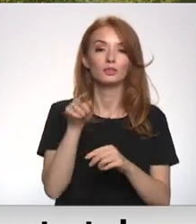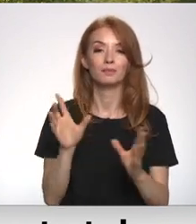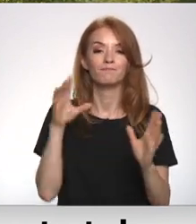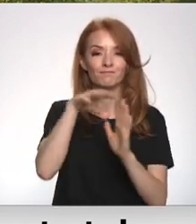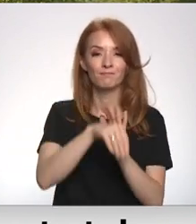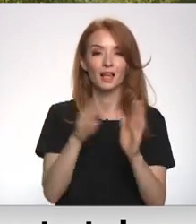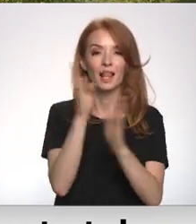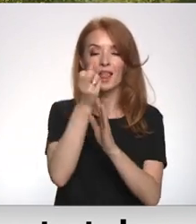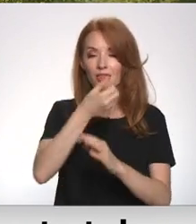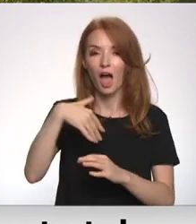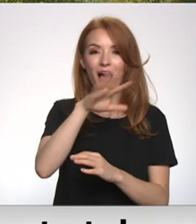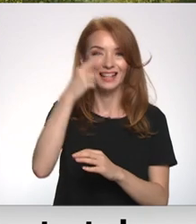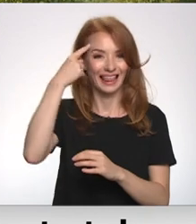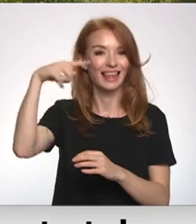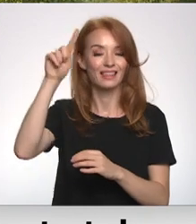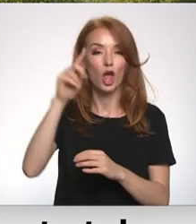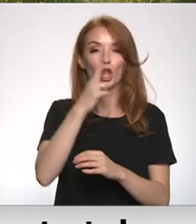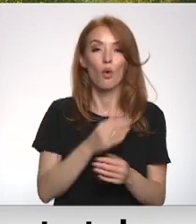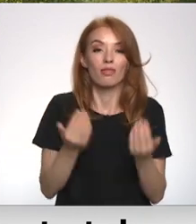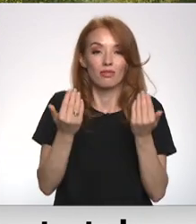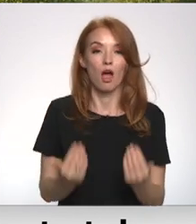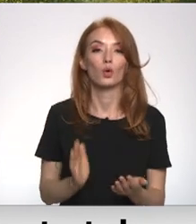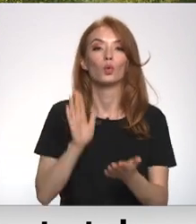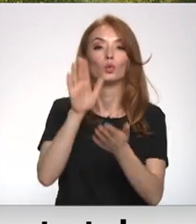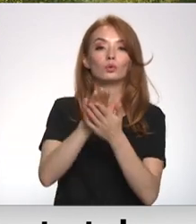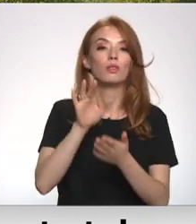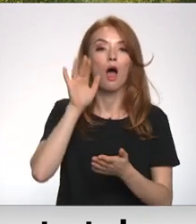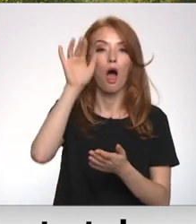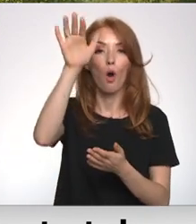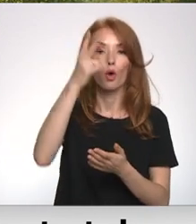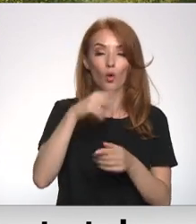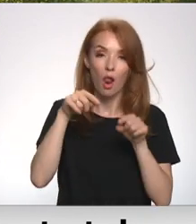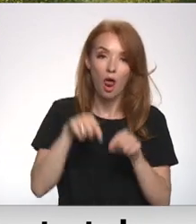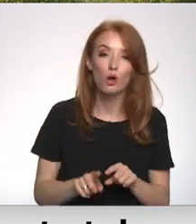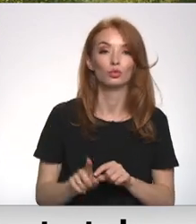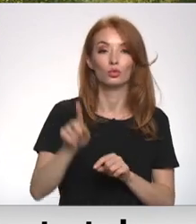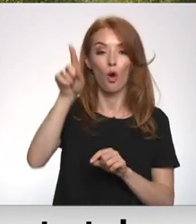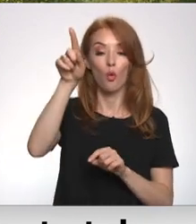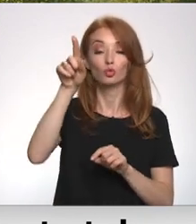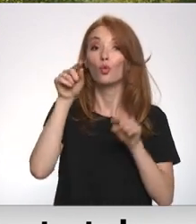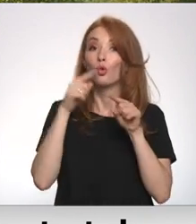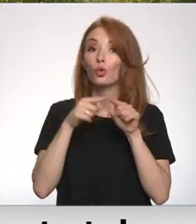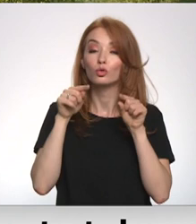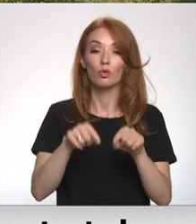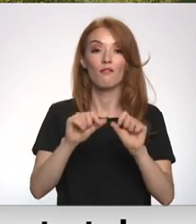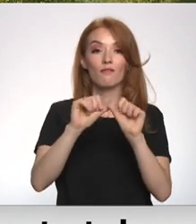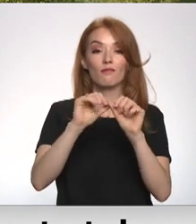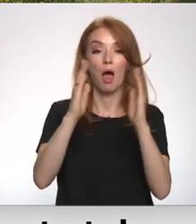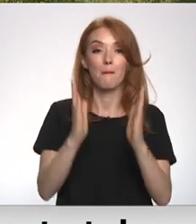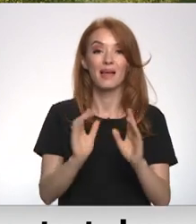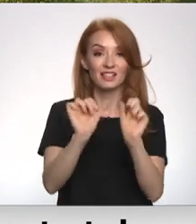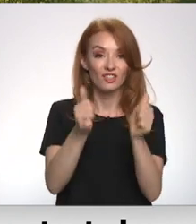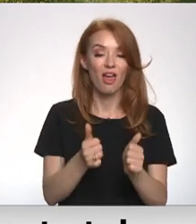likteņdārza pamatdomu no tagadnes uz nākotni, no lejas uz augšu. Par šī saieta nama izveidi